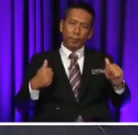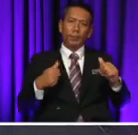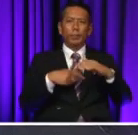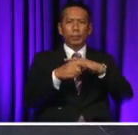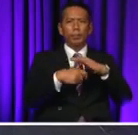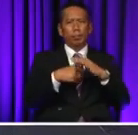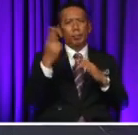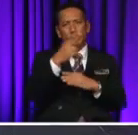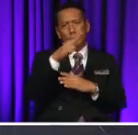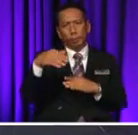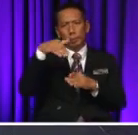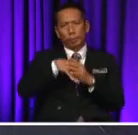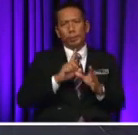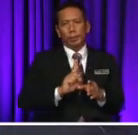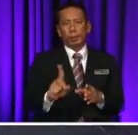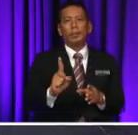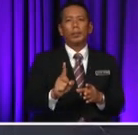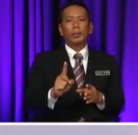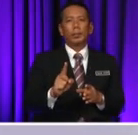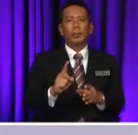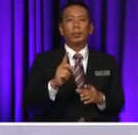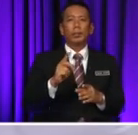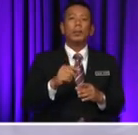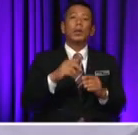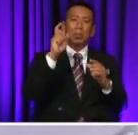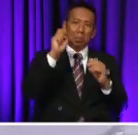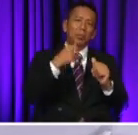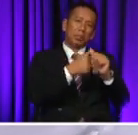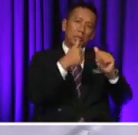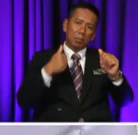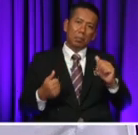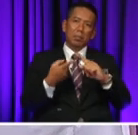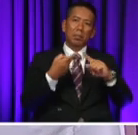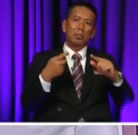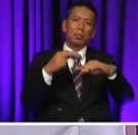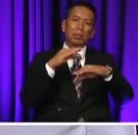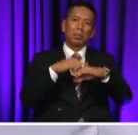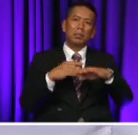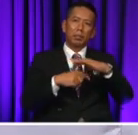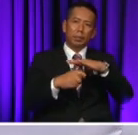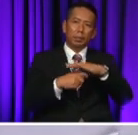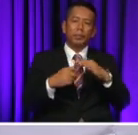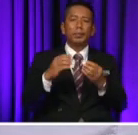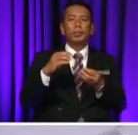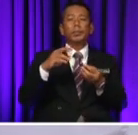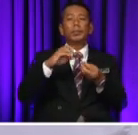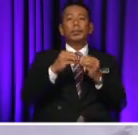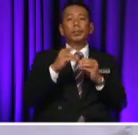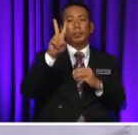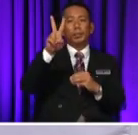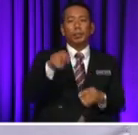haram dalam Islam Jadi hukumnya jauhi terus daripada hidup kita baik yang kedua